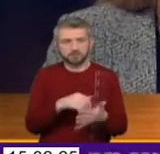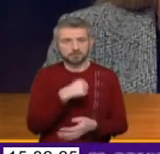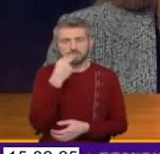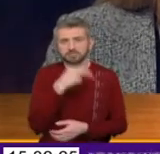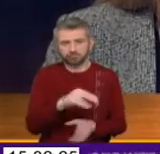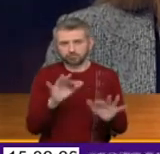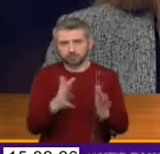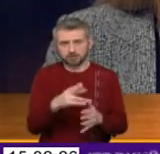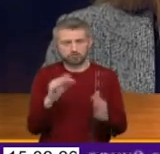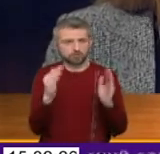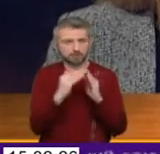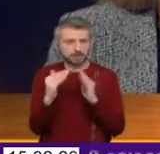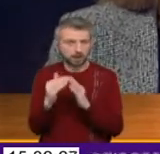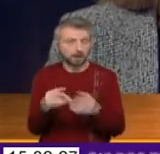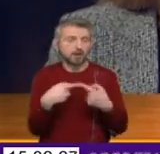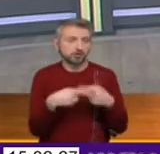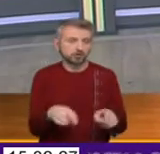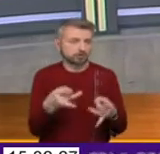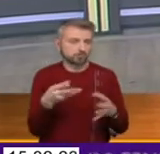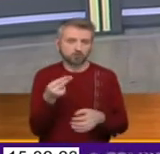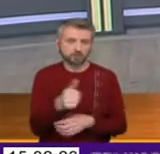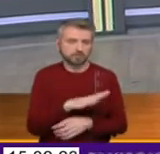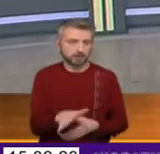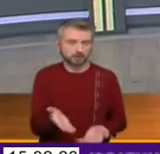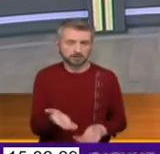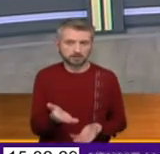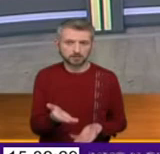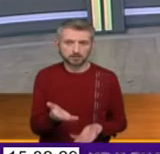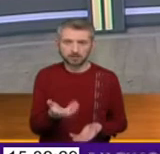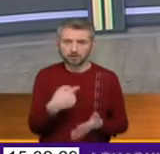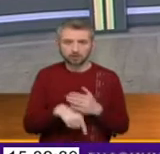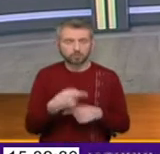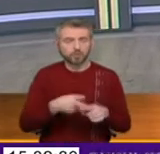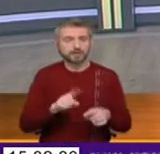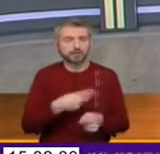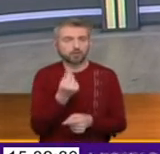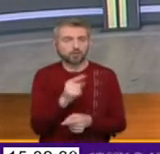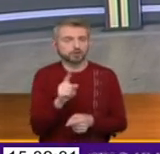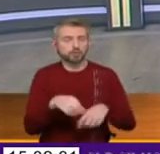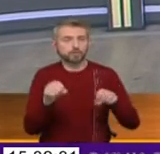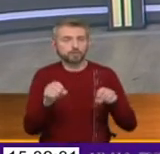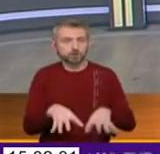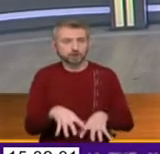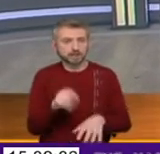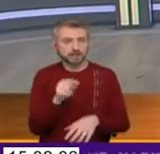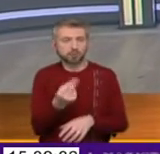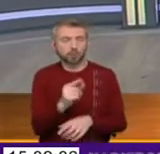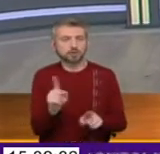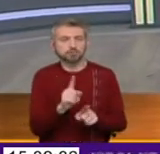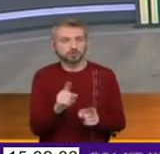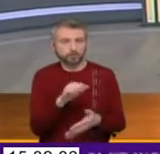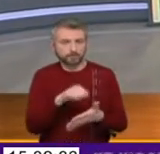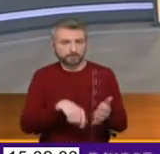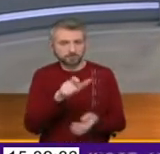найкраща ситуація по будинках, інші просто не платять. Тобто цих коштів для того, щоб вирішити тими коштами, які йдуть